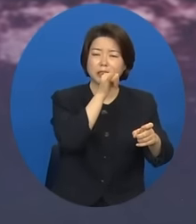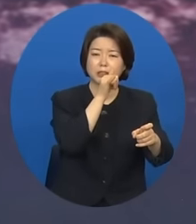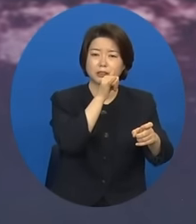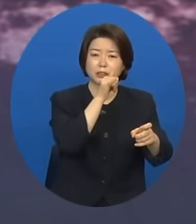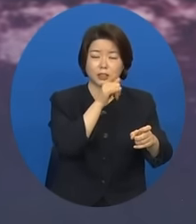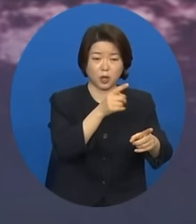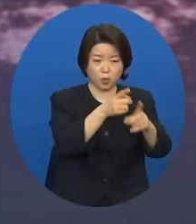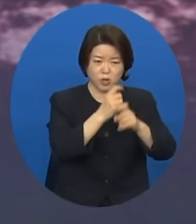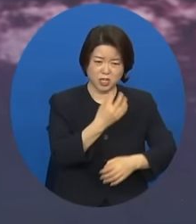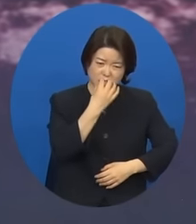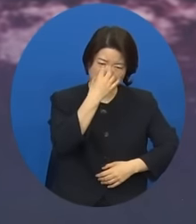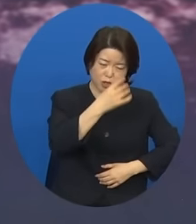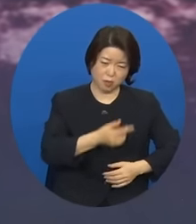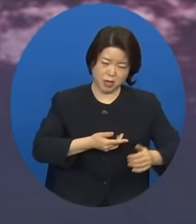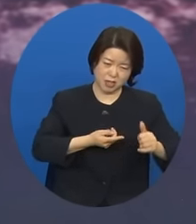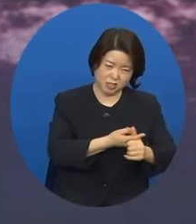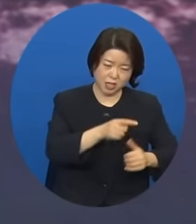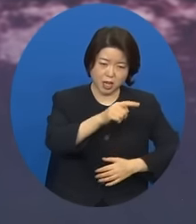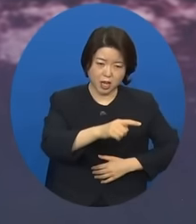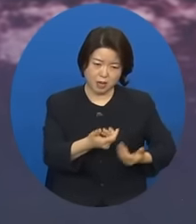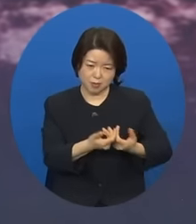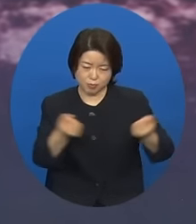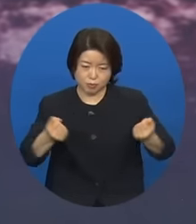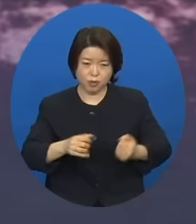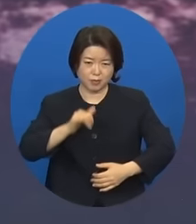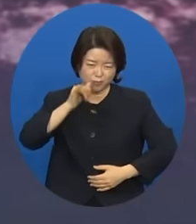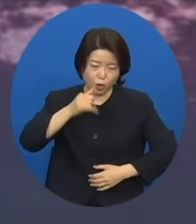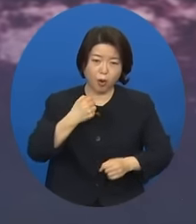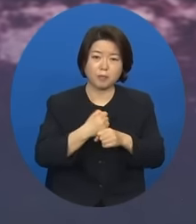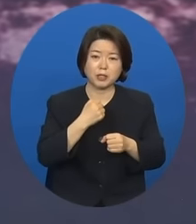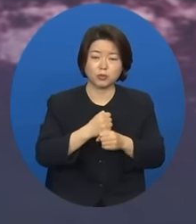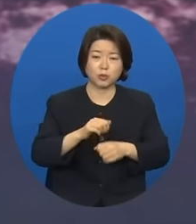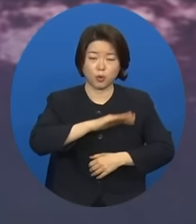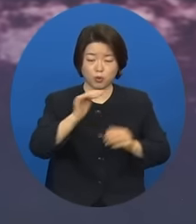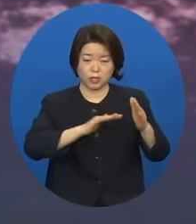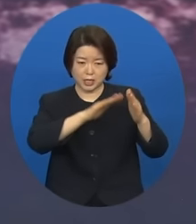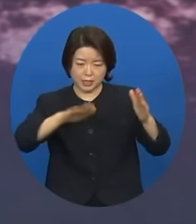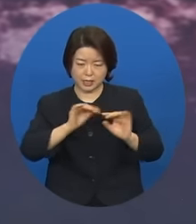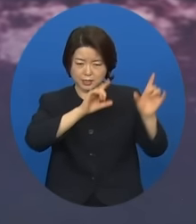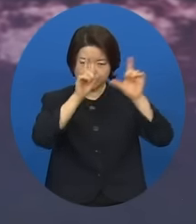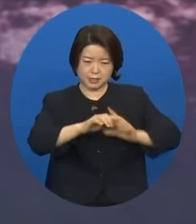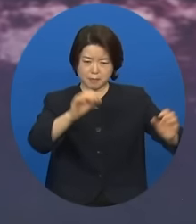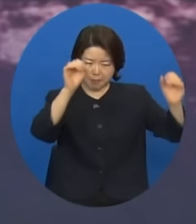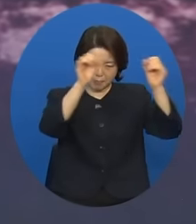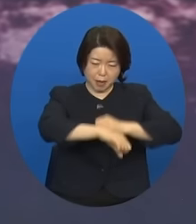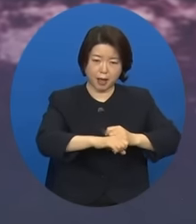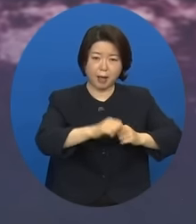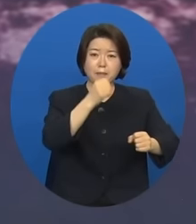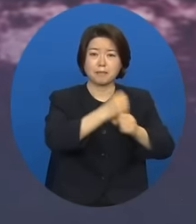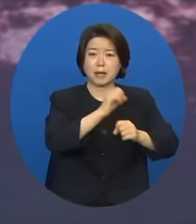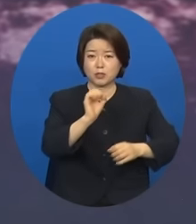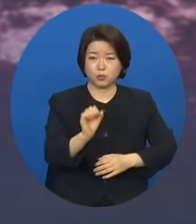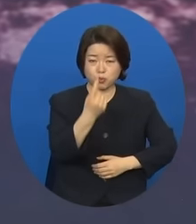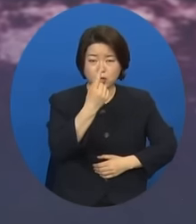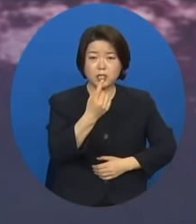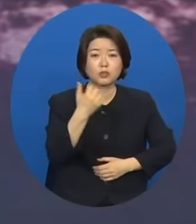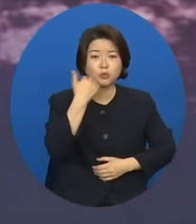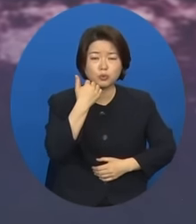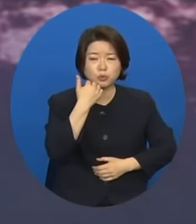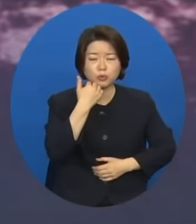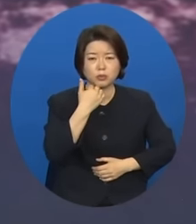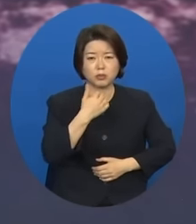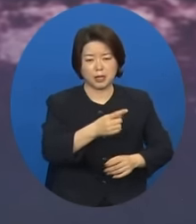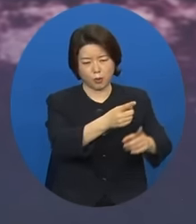교만 하고 살인 하고 분열시키고 중독 하고 우리의 가정과 삶을 파괴시킨다는 것입니다 이것이 주인의